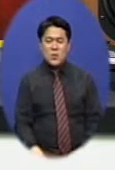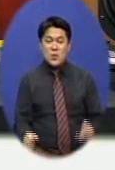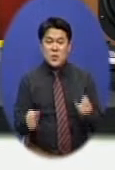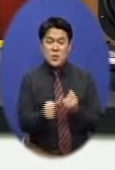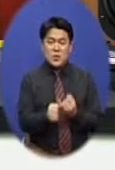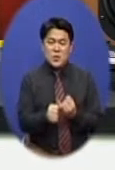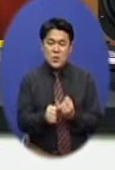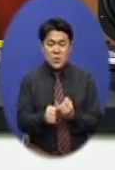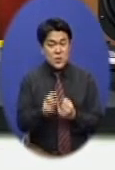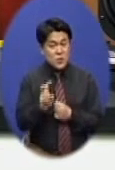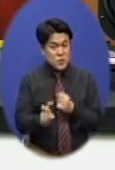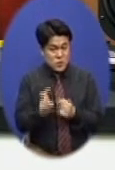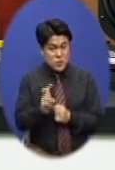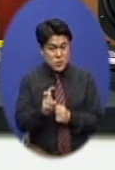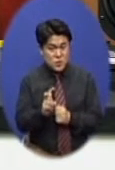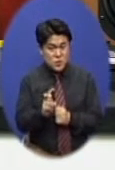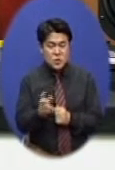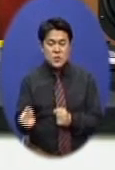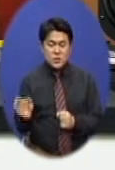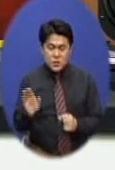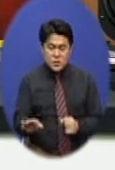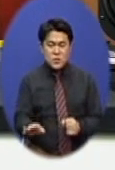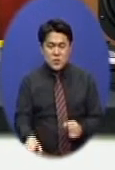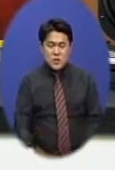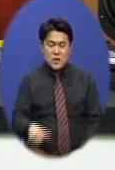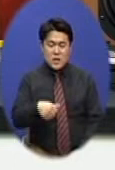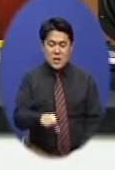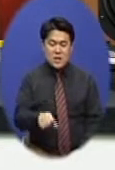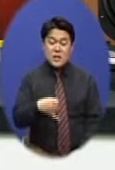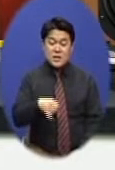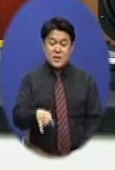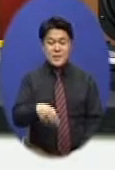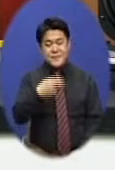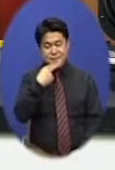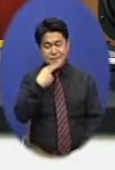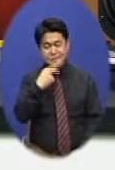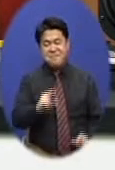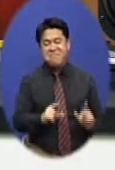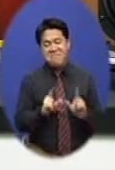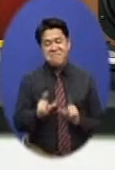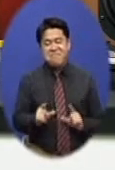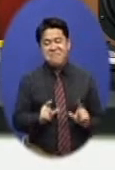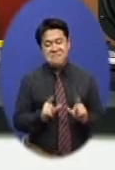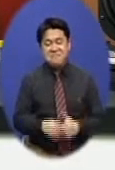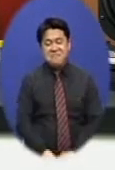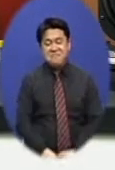결혼한 지 20년 됐는데 네. 네. 자녀가 없이 이렇게 살고 있어요, 둘이. 아.